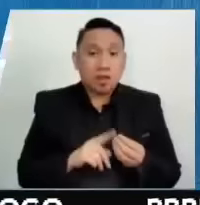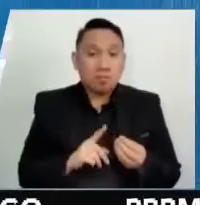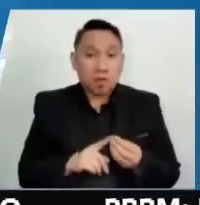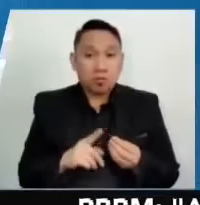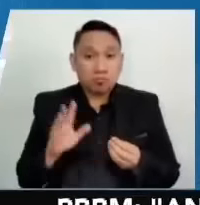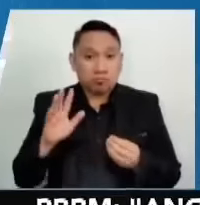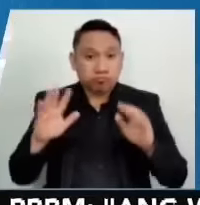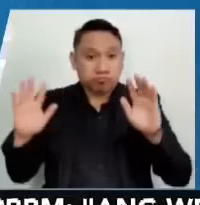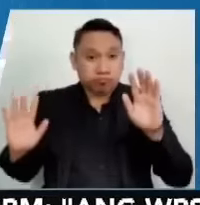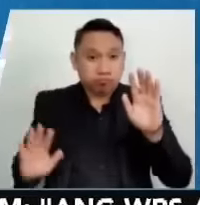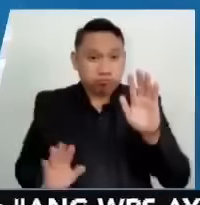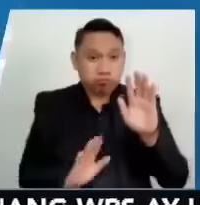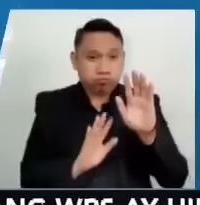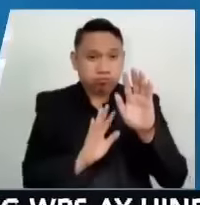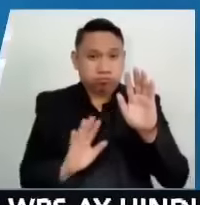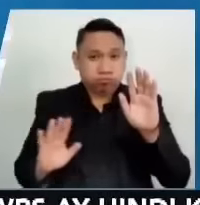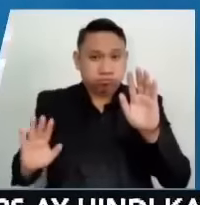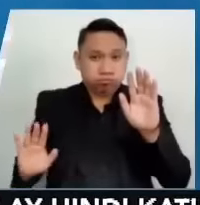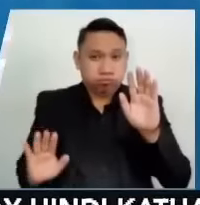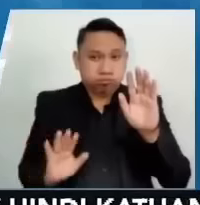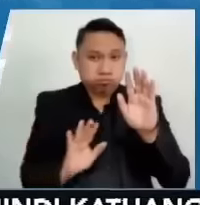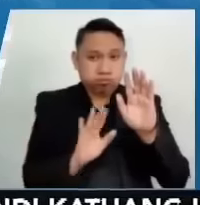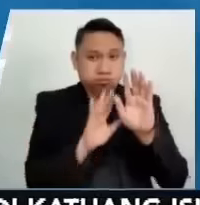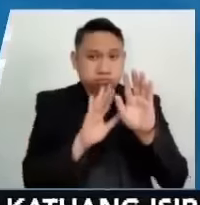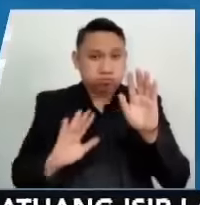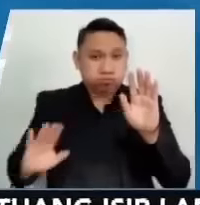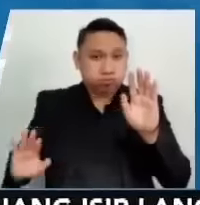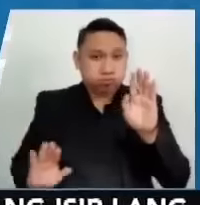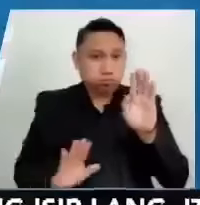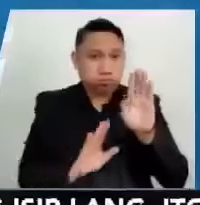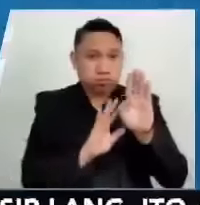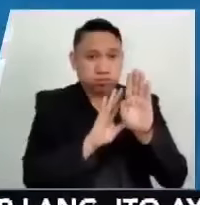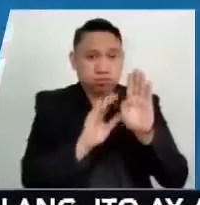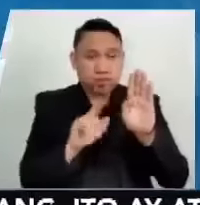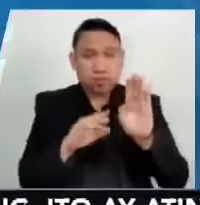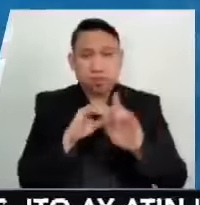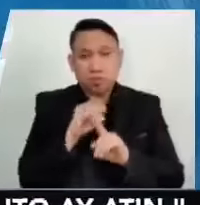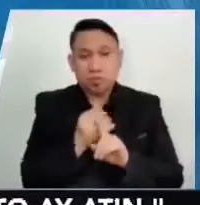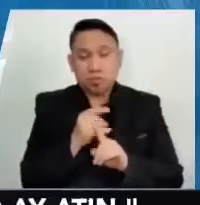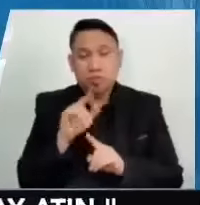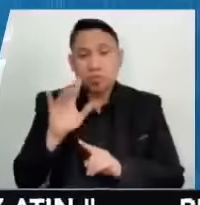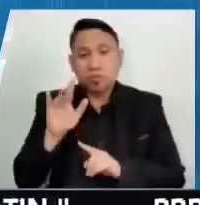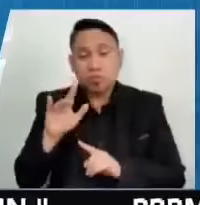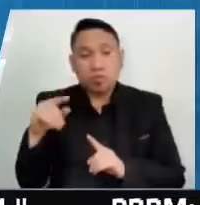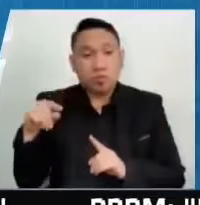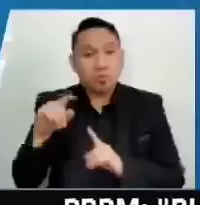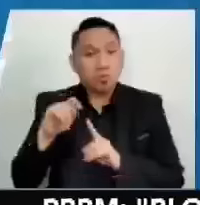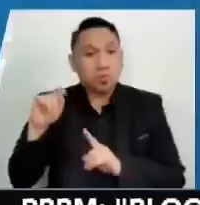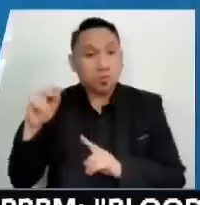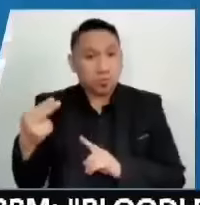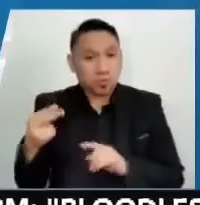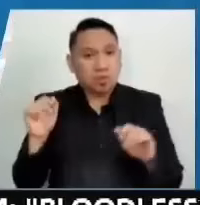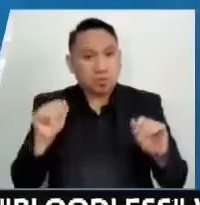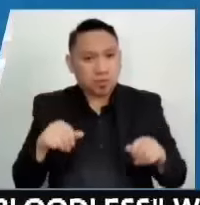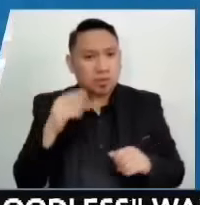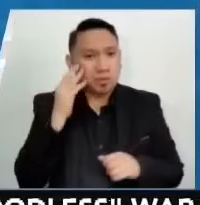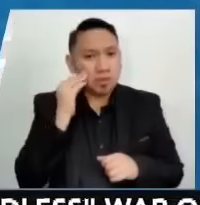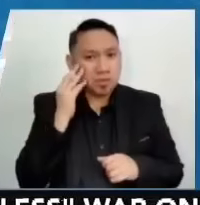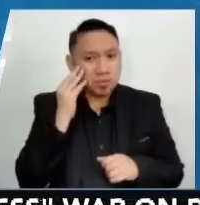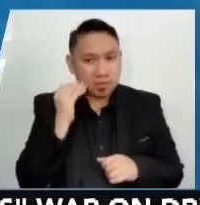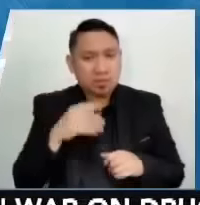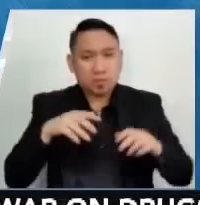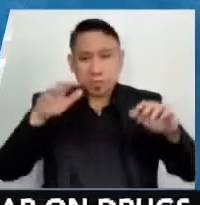natin possible hanggang June 25, which is Thursday, posible pa nga rin tayong makaranas ng mga pag-ulan